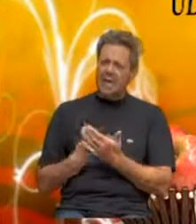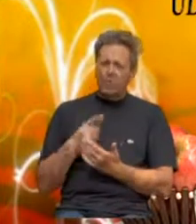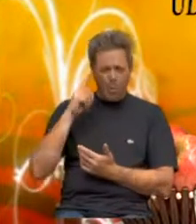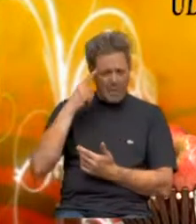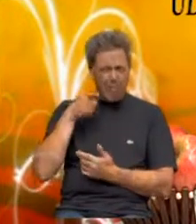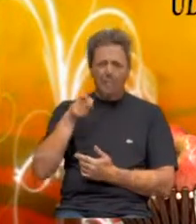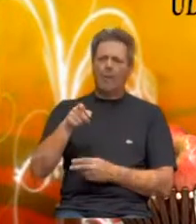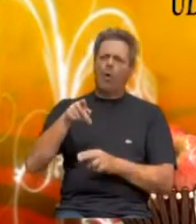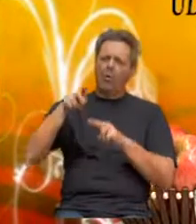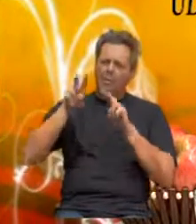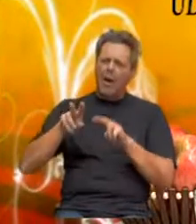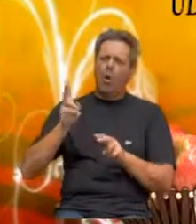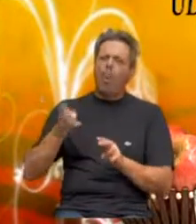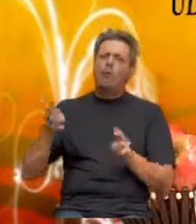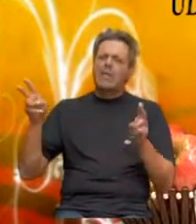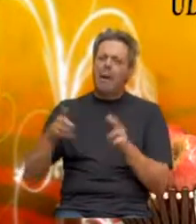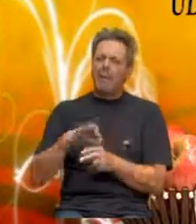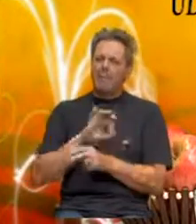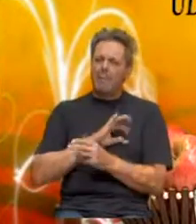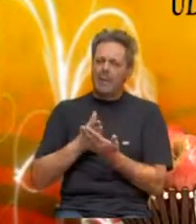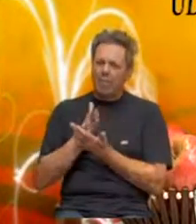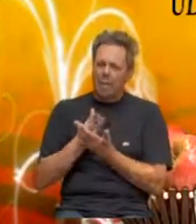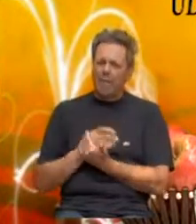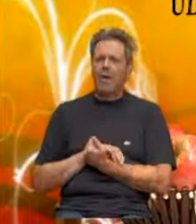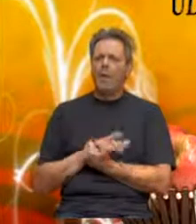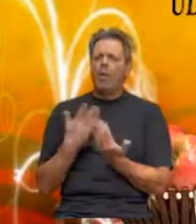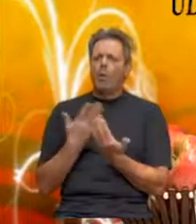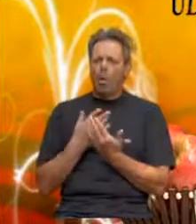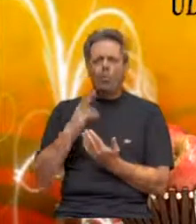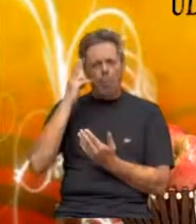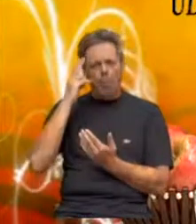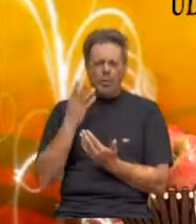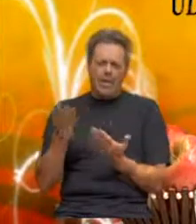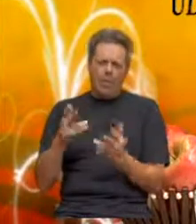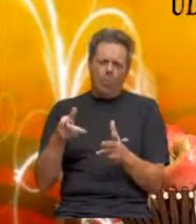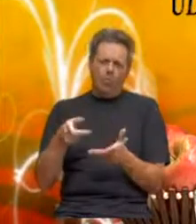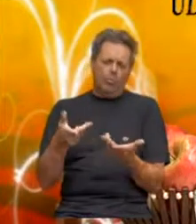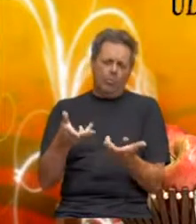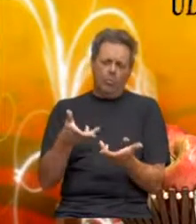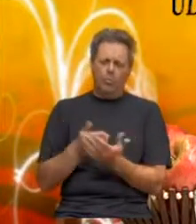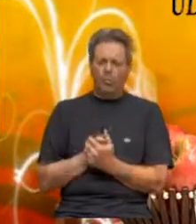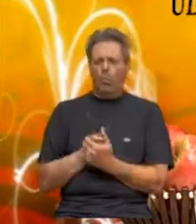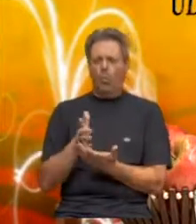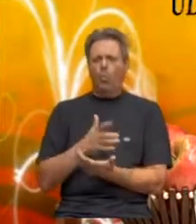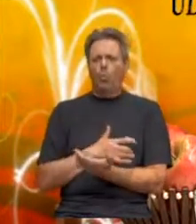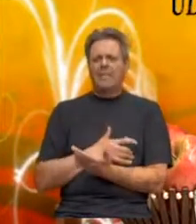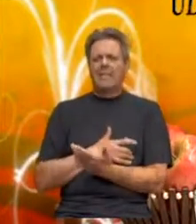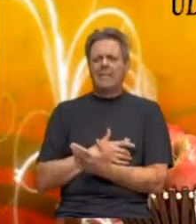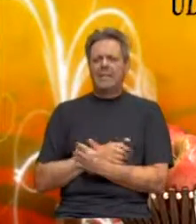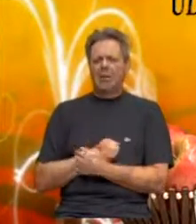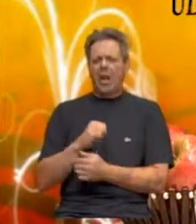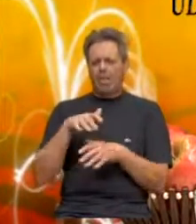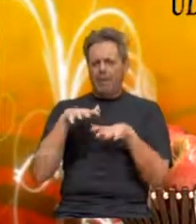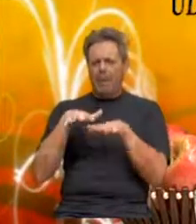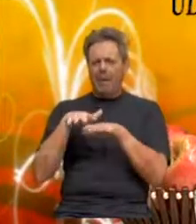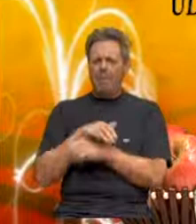da to zaista može smanjiti smrtne slučajeve koji su vrlo poznati, jel tako, u tim srčanim atakima.